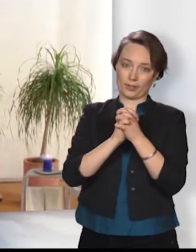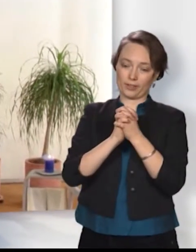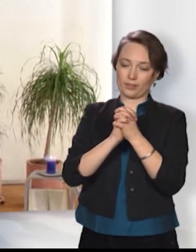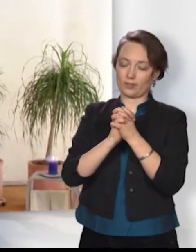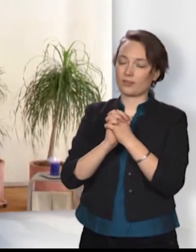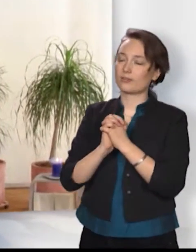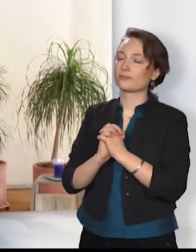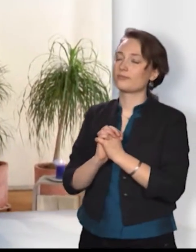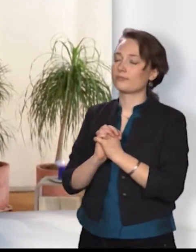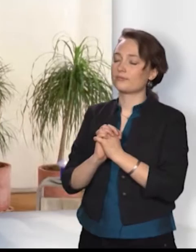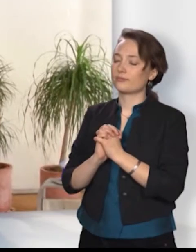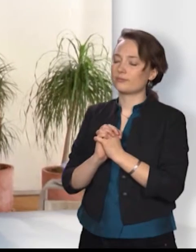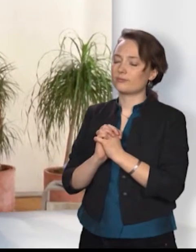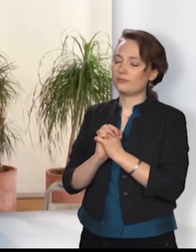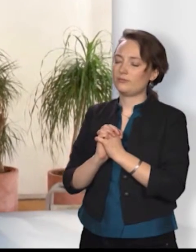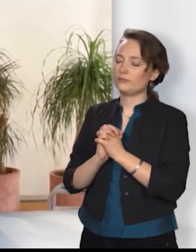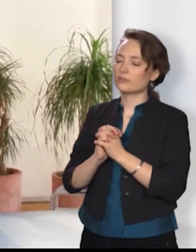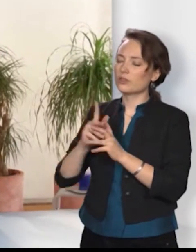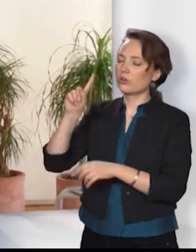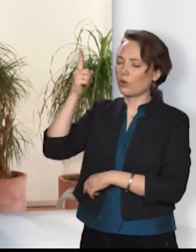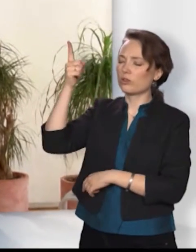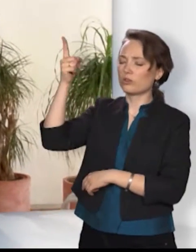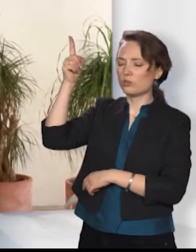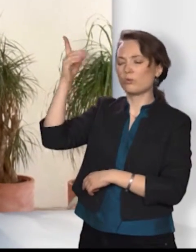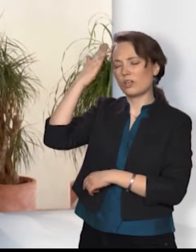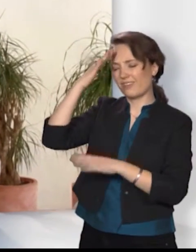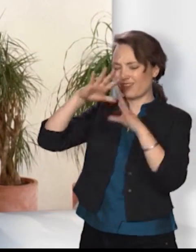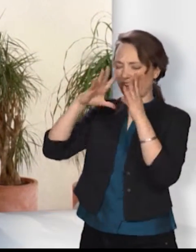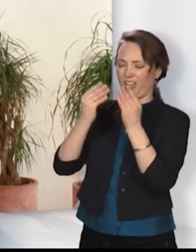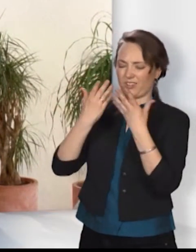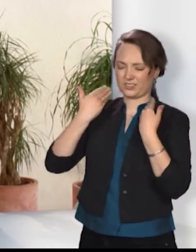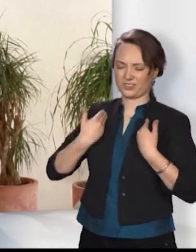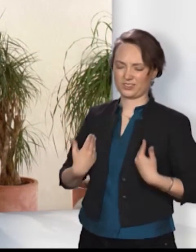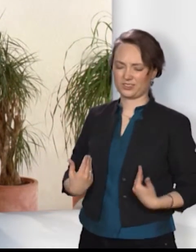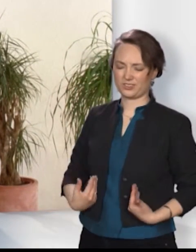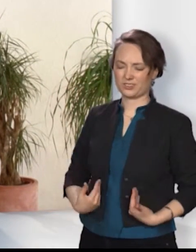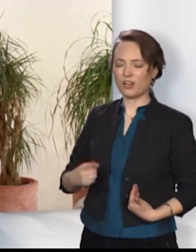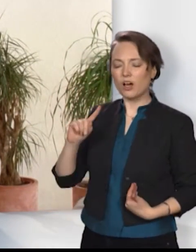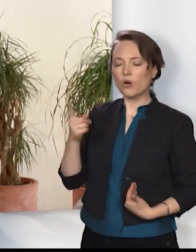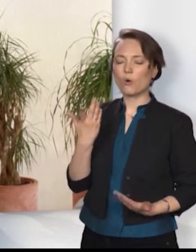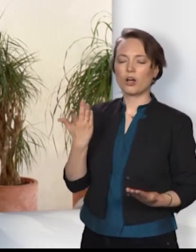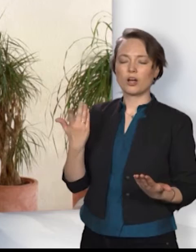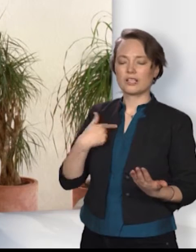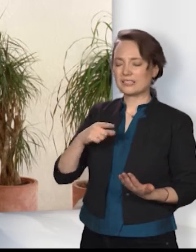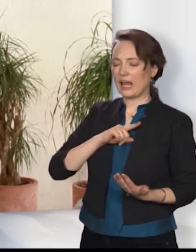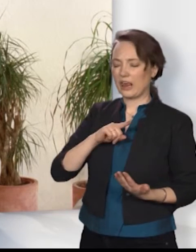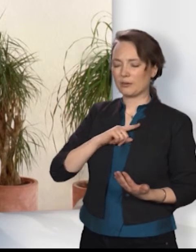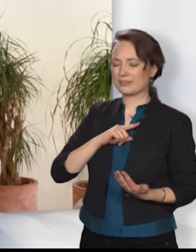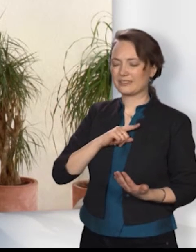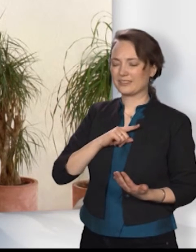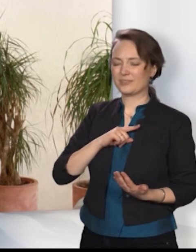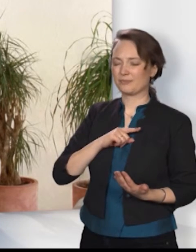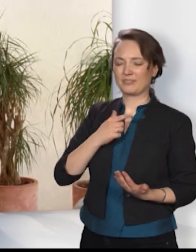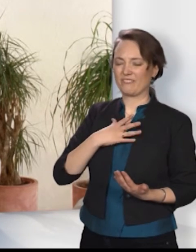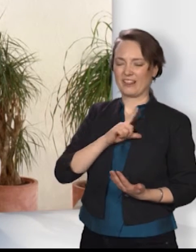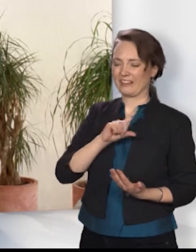Gott, du weißt alles von uns. Du kennst auch das, was wir uns selbst nicht so gerne eingestehen,